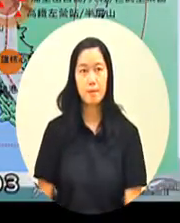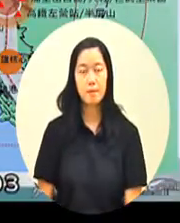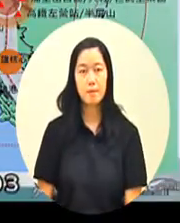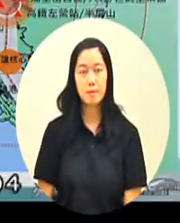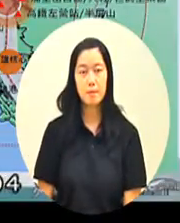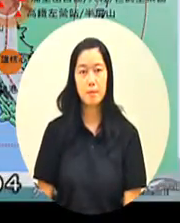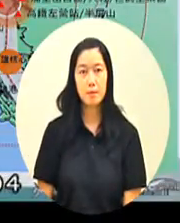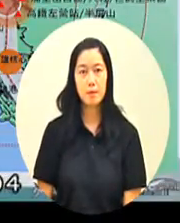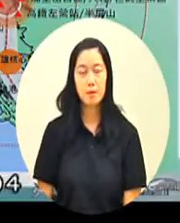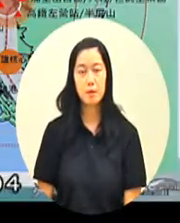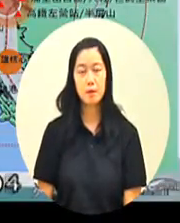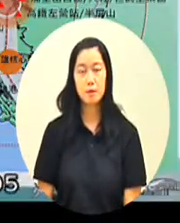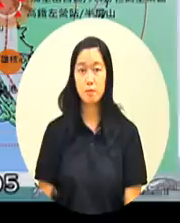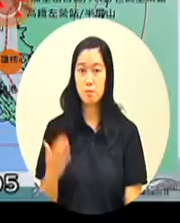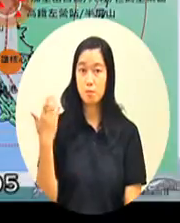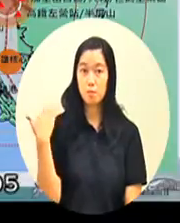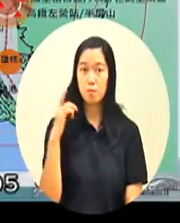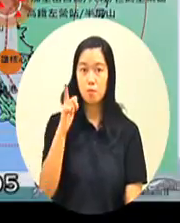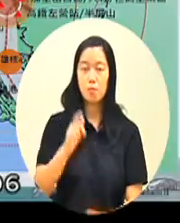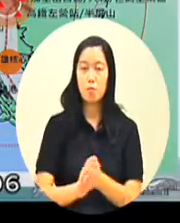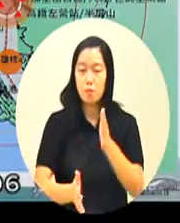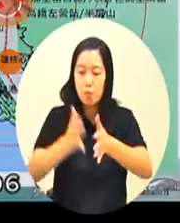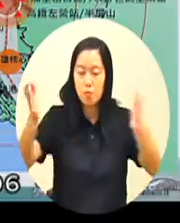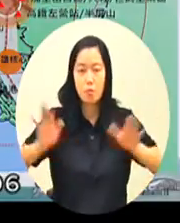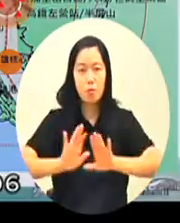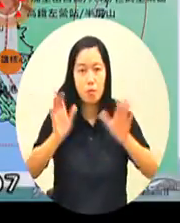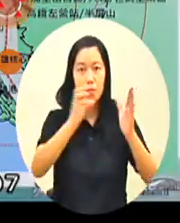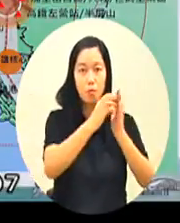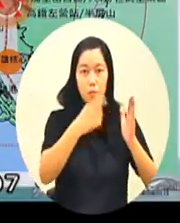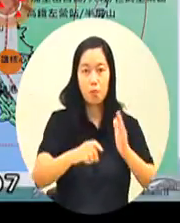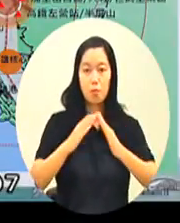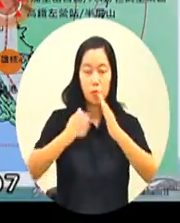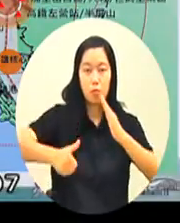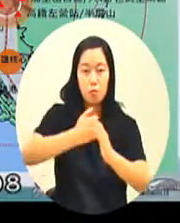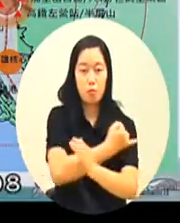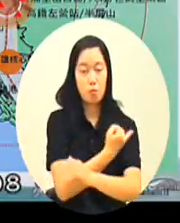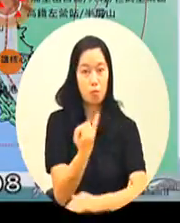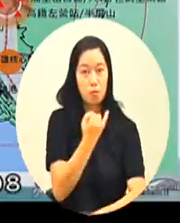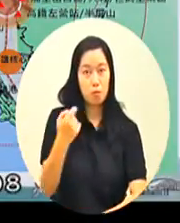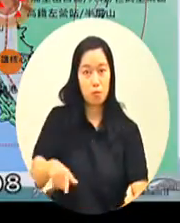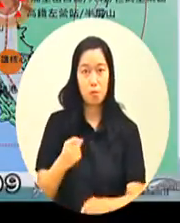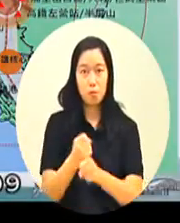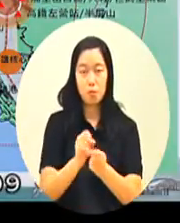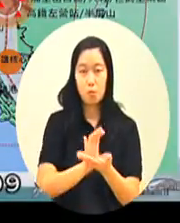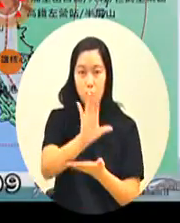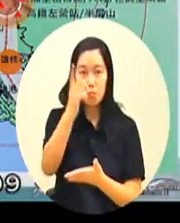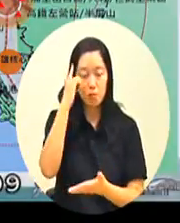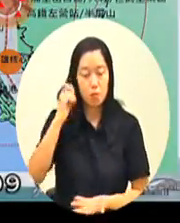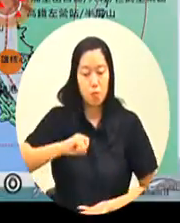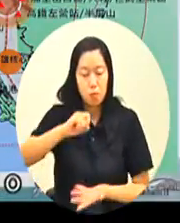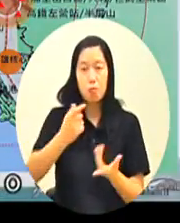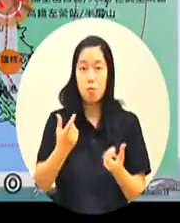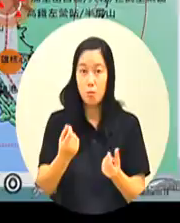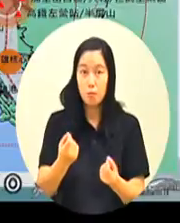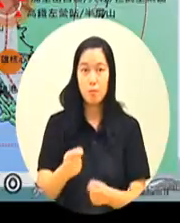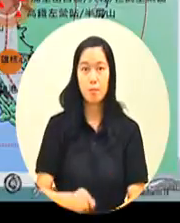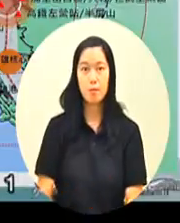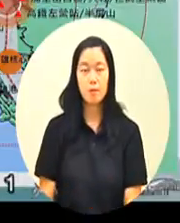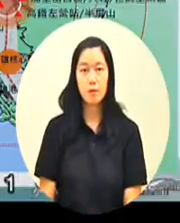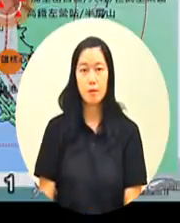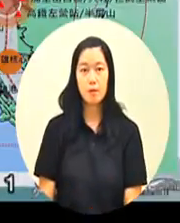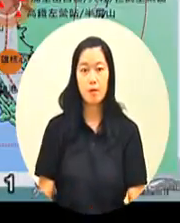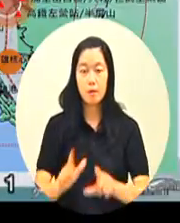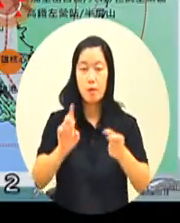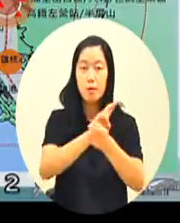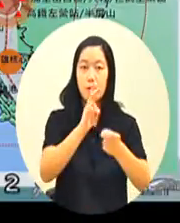想之前不包括都发局也好，或者市长在我们的施政报告里面都有提到，就是大林埔的前村案，这个